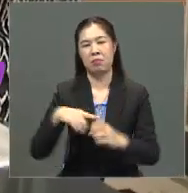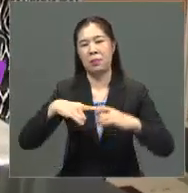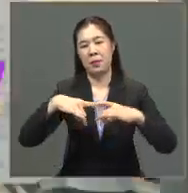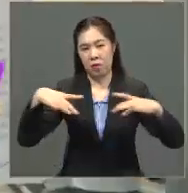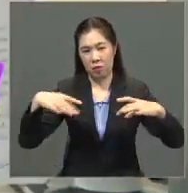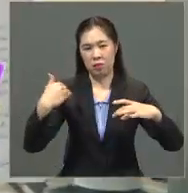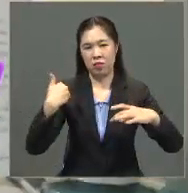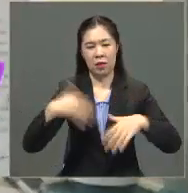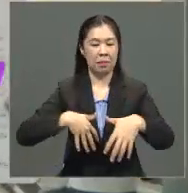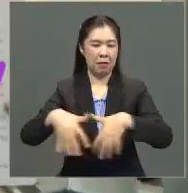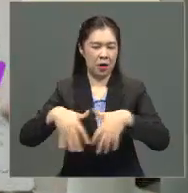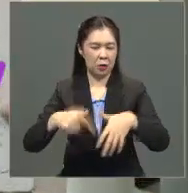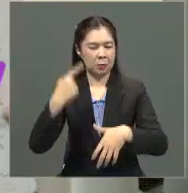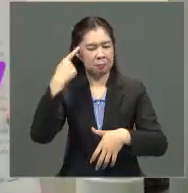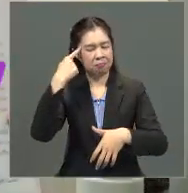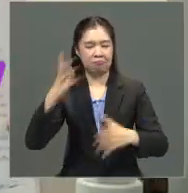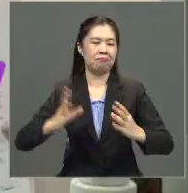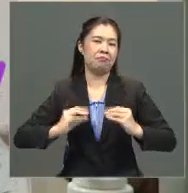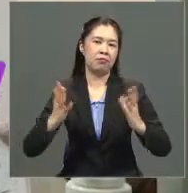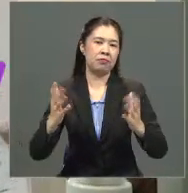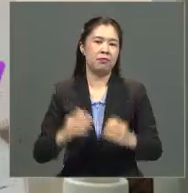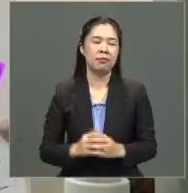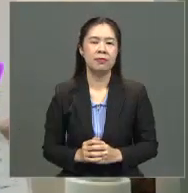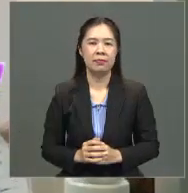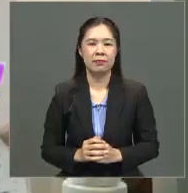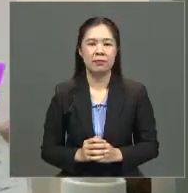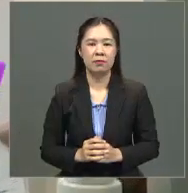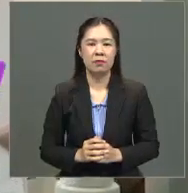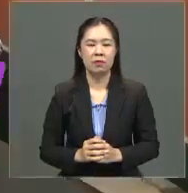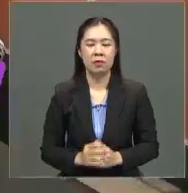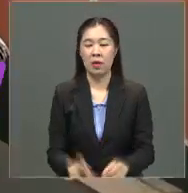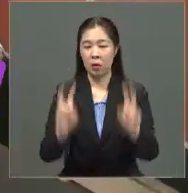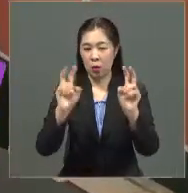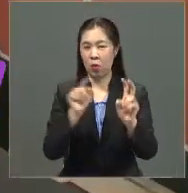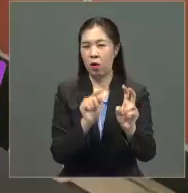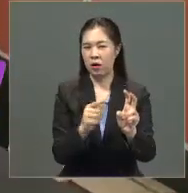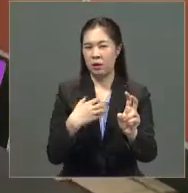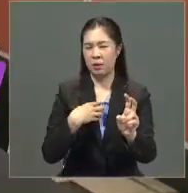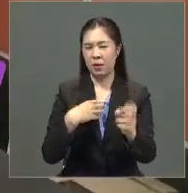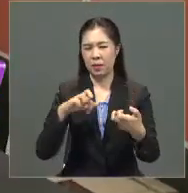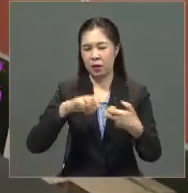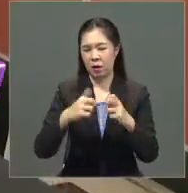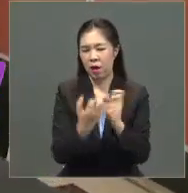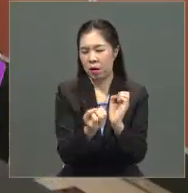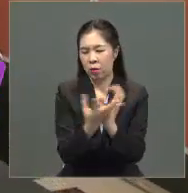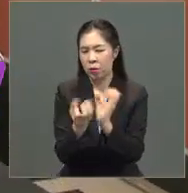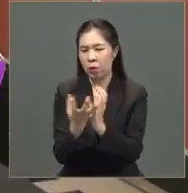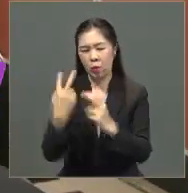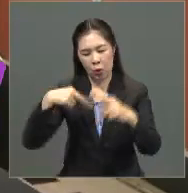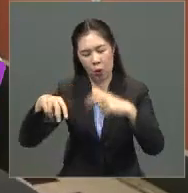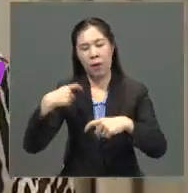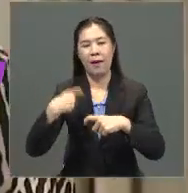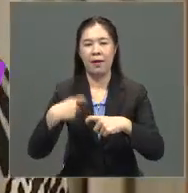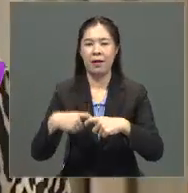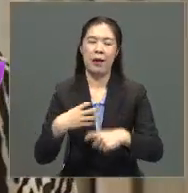ศรีนวลบอกว่าประชาชนส่วนใหญ่อาจจะรับไม่ได้คุณศีรษะวันไหนบอกด้วยนะครับว่าไม่อยากให้เรื่องนี้ลุกลามบานปลายจนไม่สามารถควบคุม